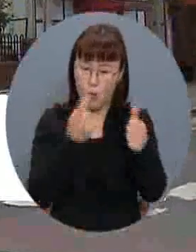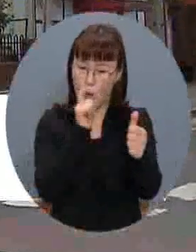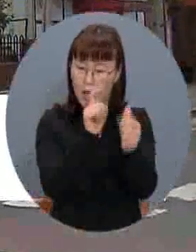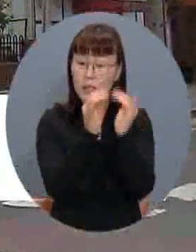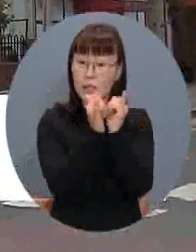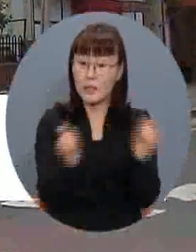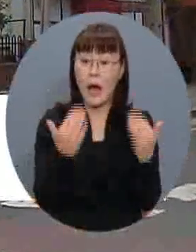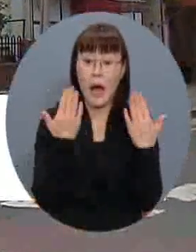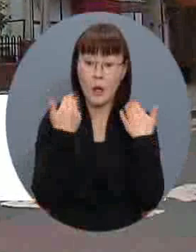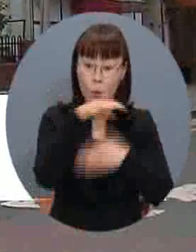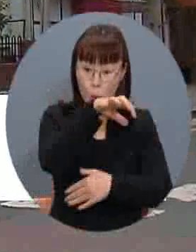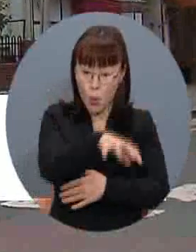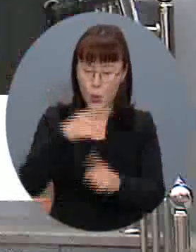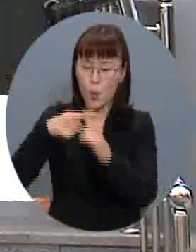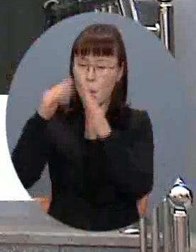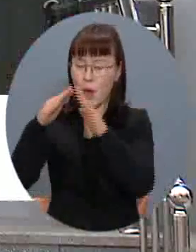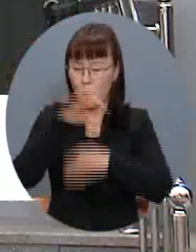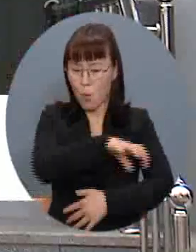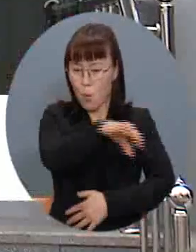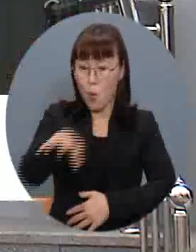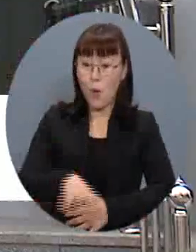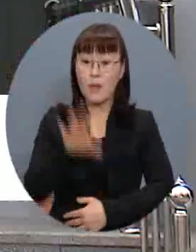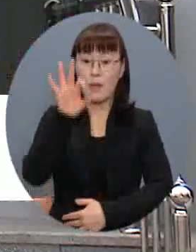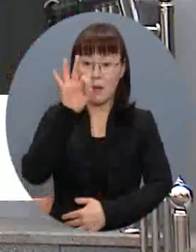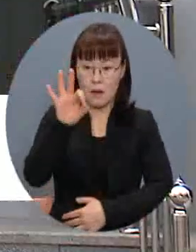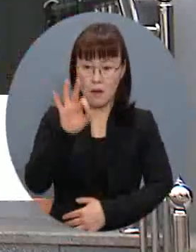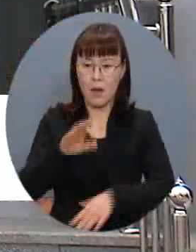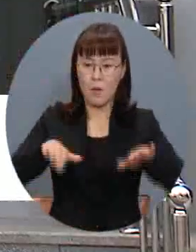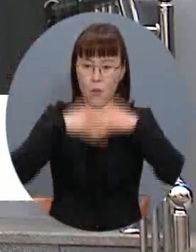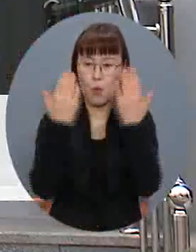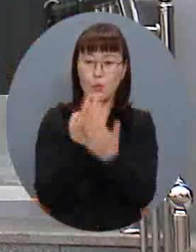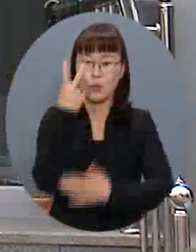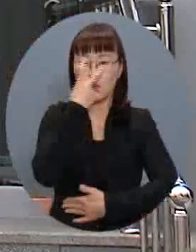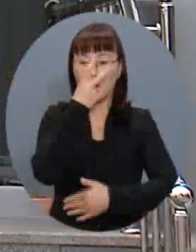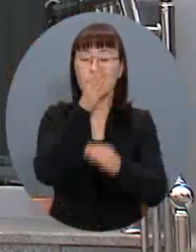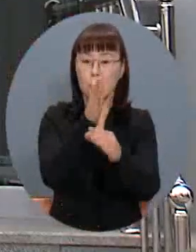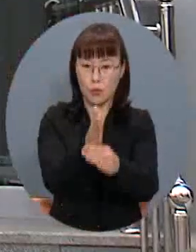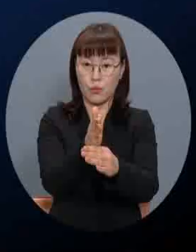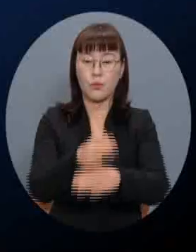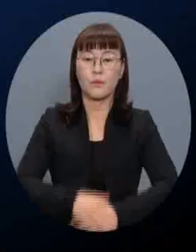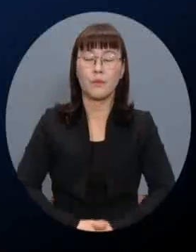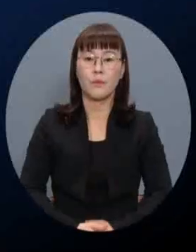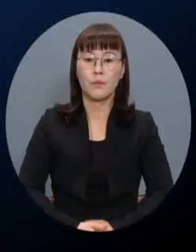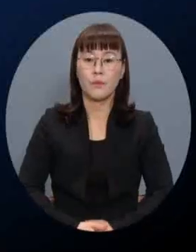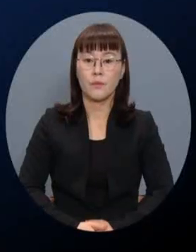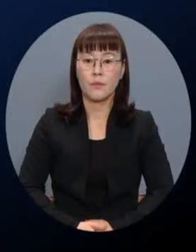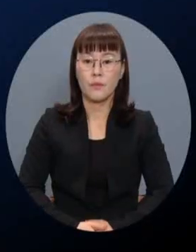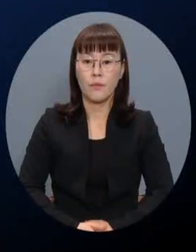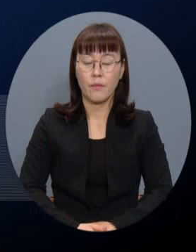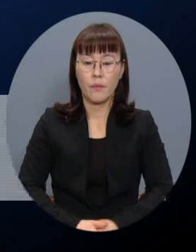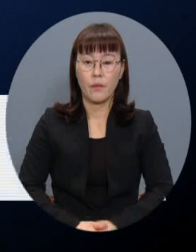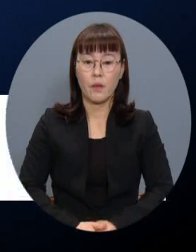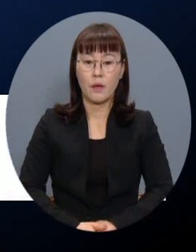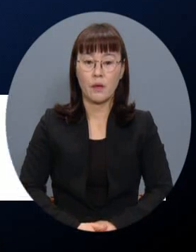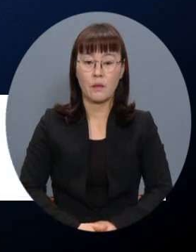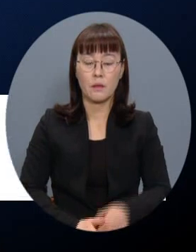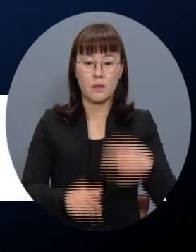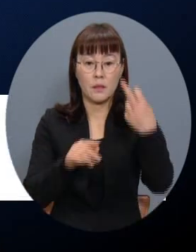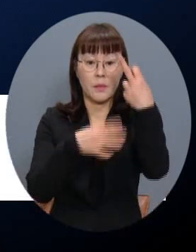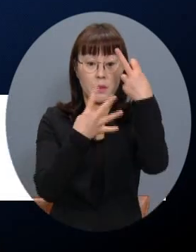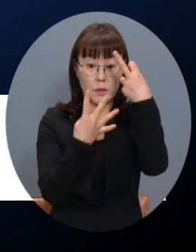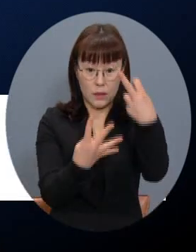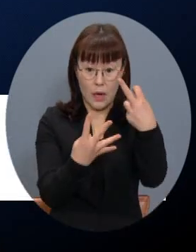확진자가 나온 학교와 교회 10여 곳을 대상으로 전수조사를 하고 있습니다. 특히 4일 모임에는